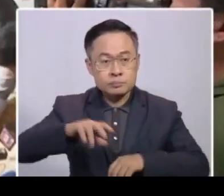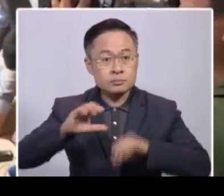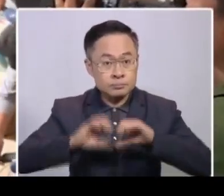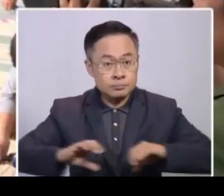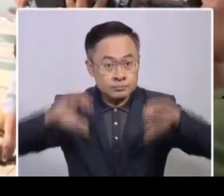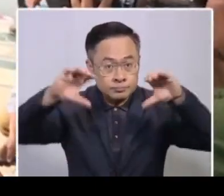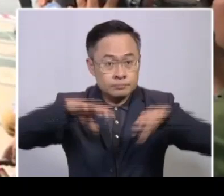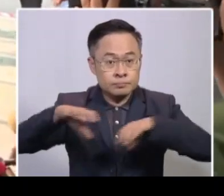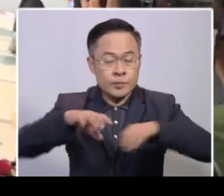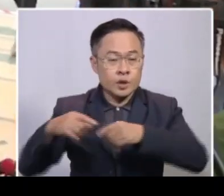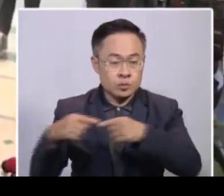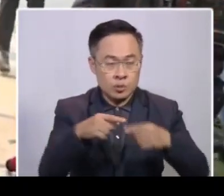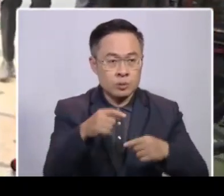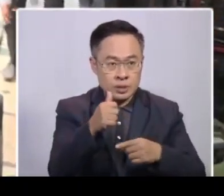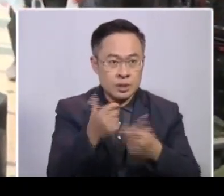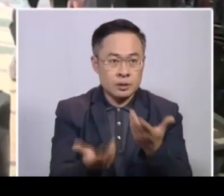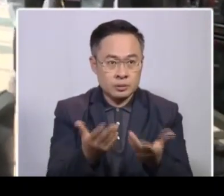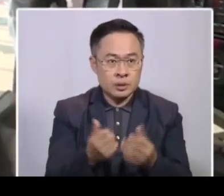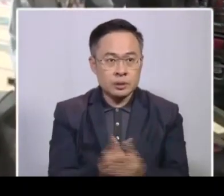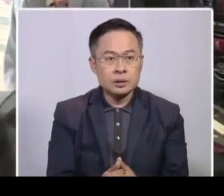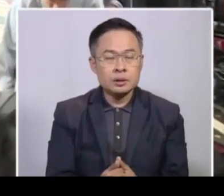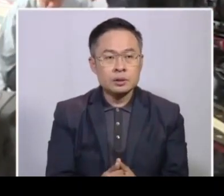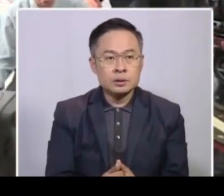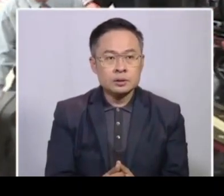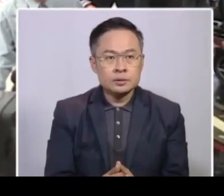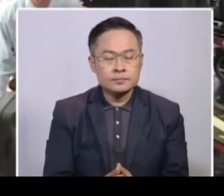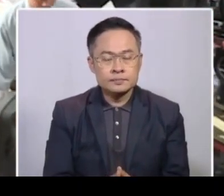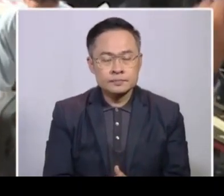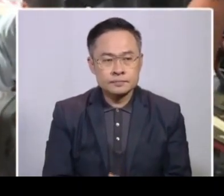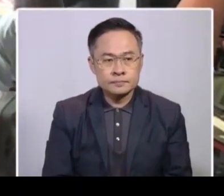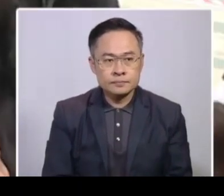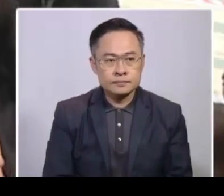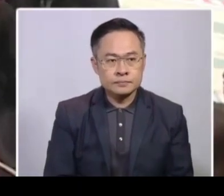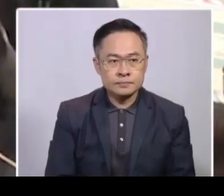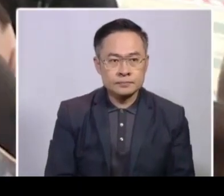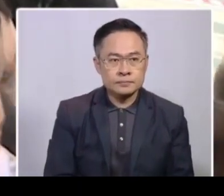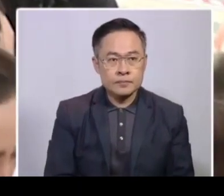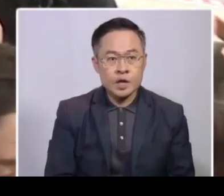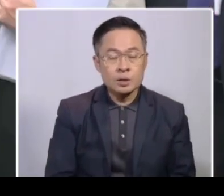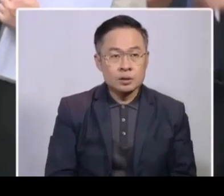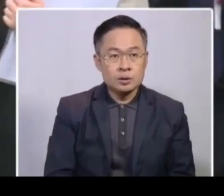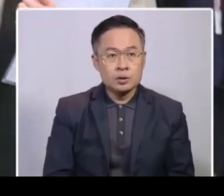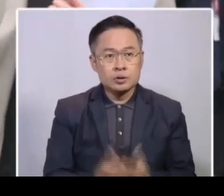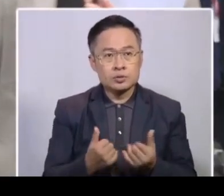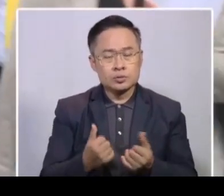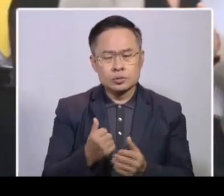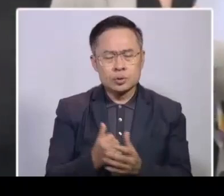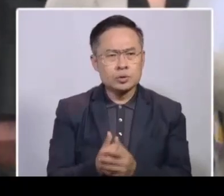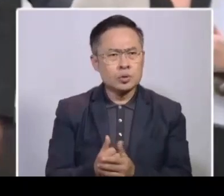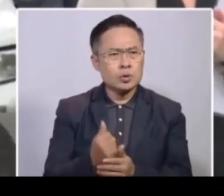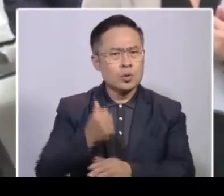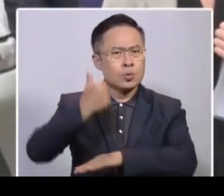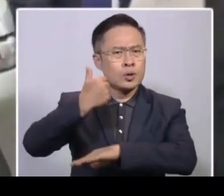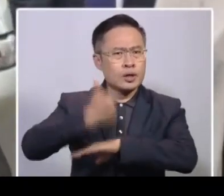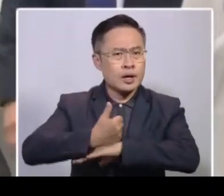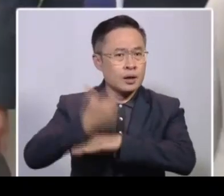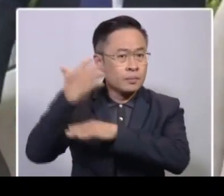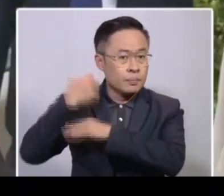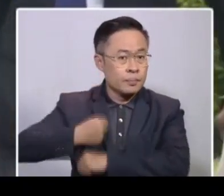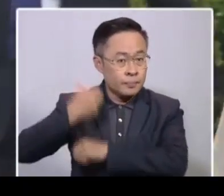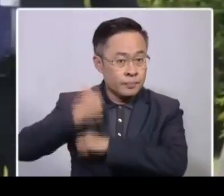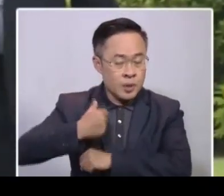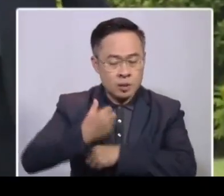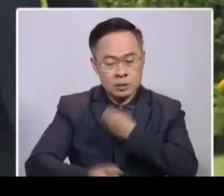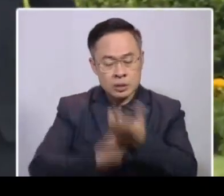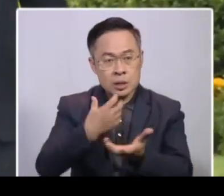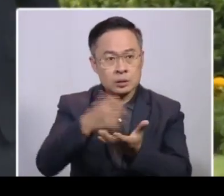หารประเทศได้ซึ่งก็หมายรวมถึงตัวของนายเศรษฐาทวีสินด้วยขณะที่นายจุรินทร์ลักษณะวิสิทธิ์รักษาการหัวหน้าพรรคประชาธิปัตย์ก